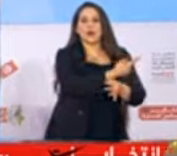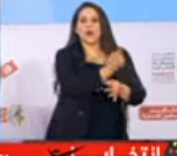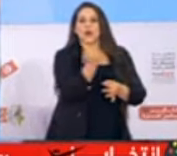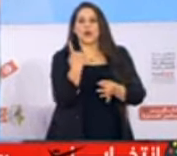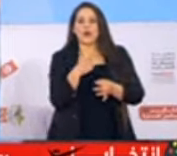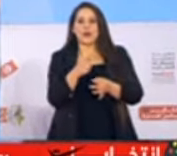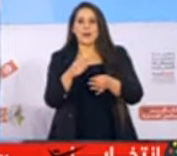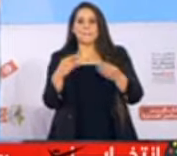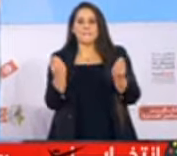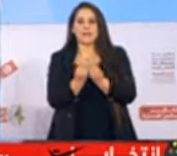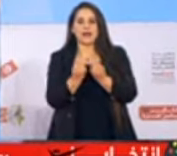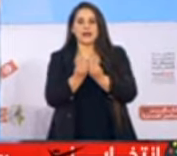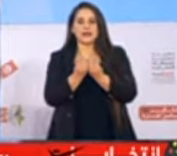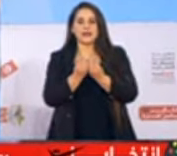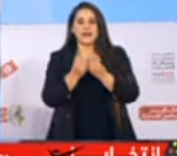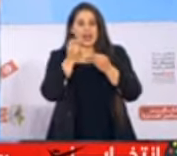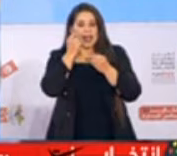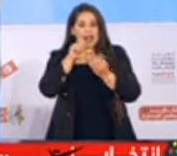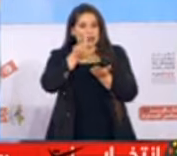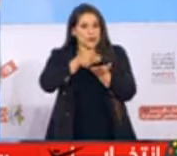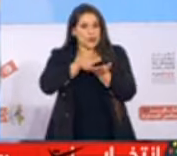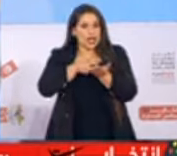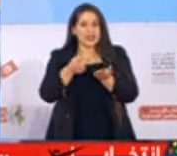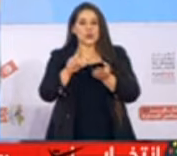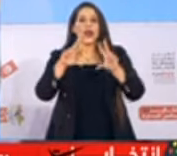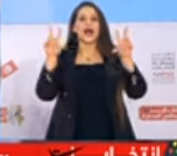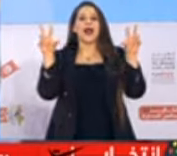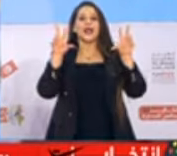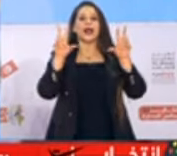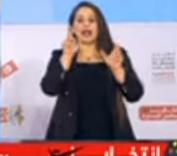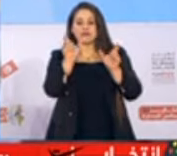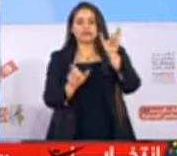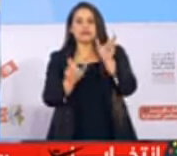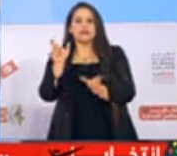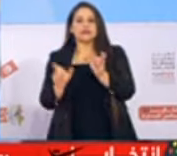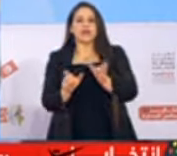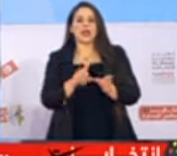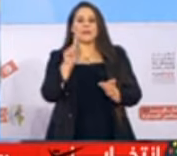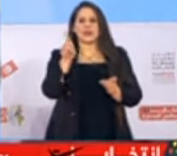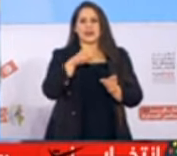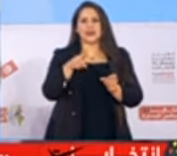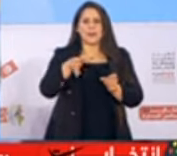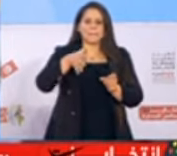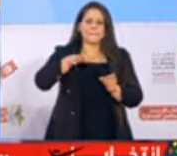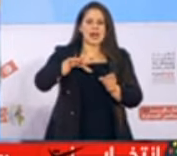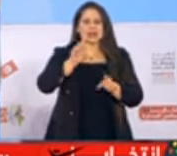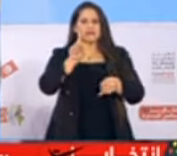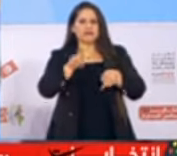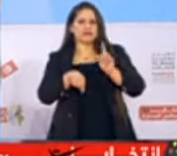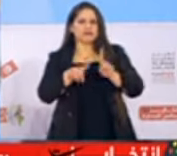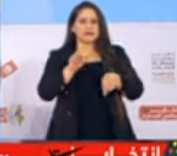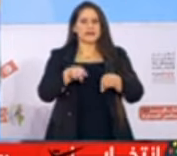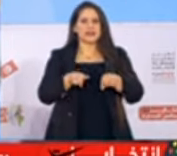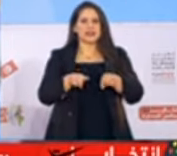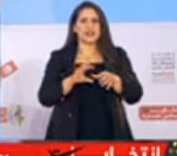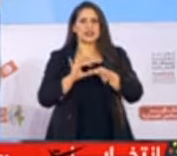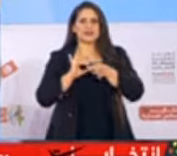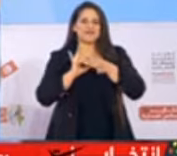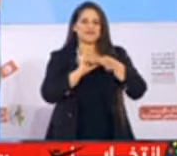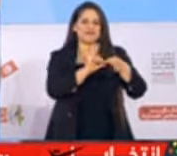ومع الملاحظين، لأن وريت اليوم بعض لربما ما نقولوش تجاوزات أما بعض ربما المعاملة اللي